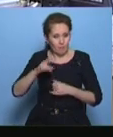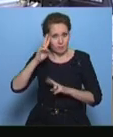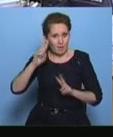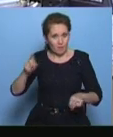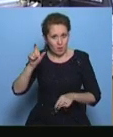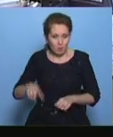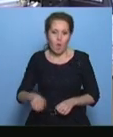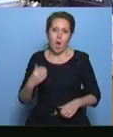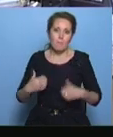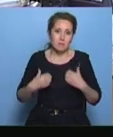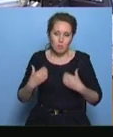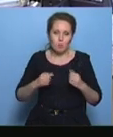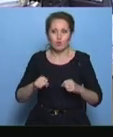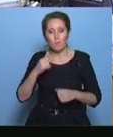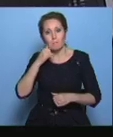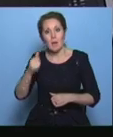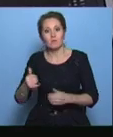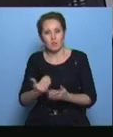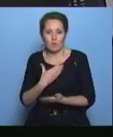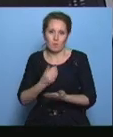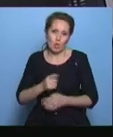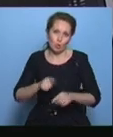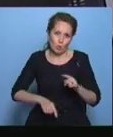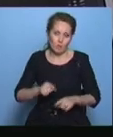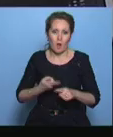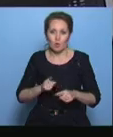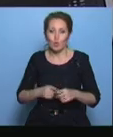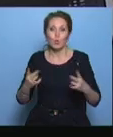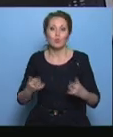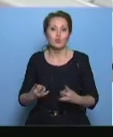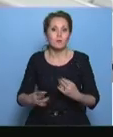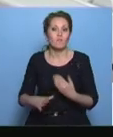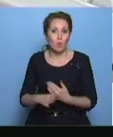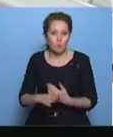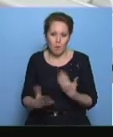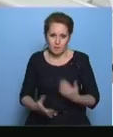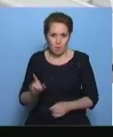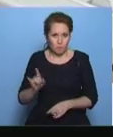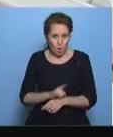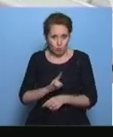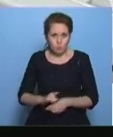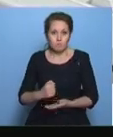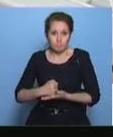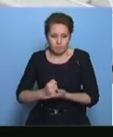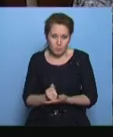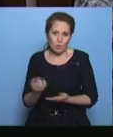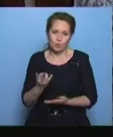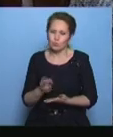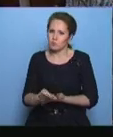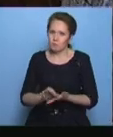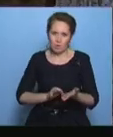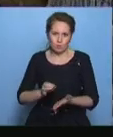беспокойство можно просто перезвонить родственнику, который якобы нуждается в помощи. Если же мошенничество подтвердится, то необходимо сразу